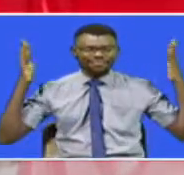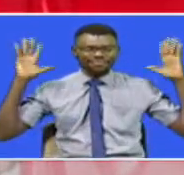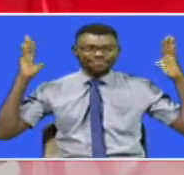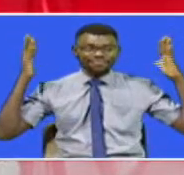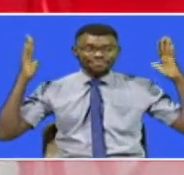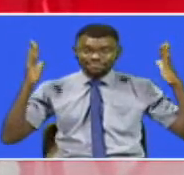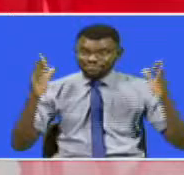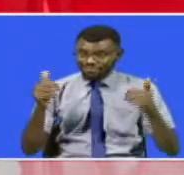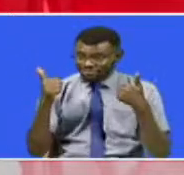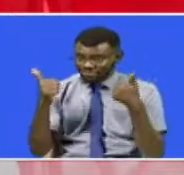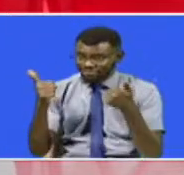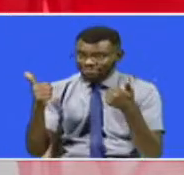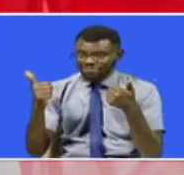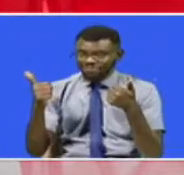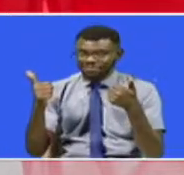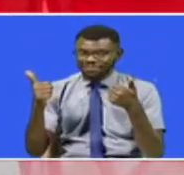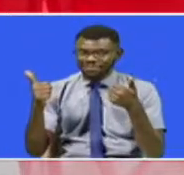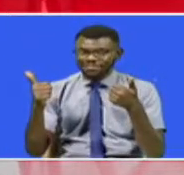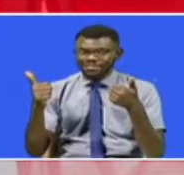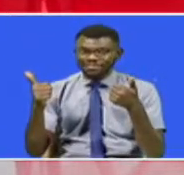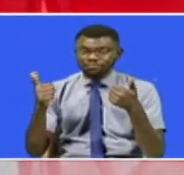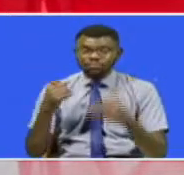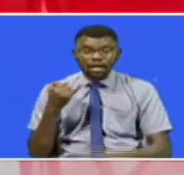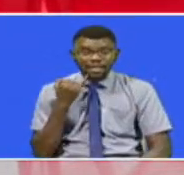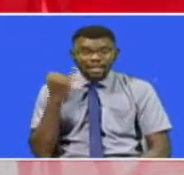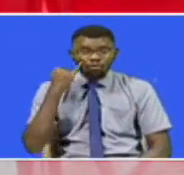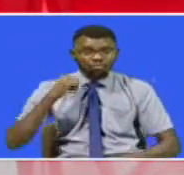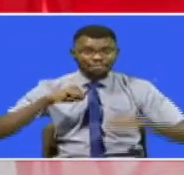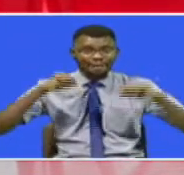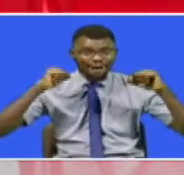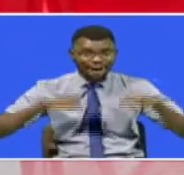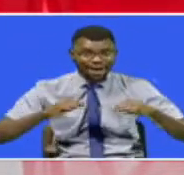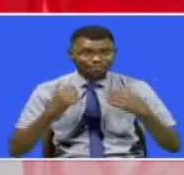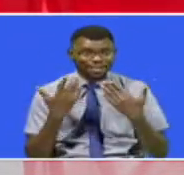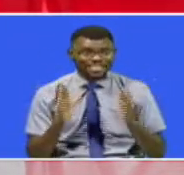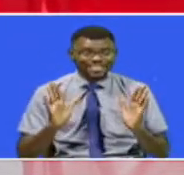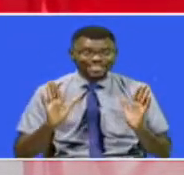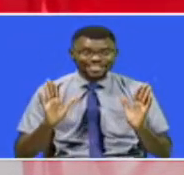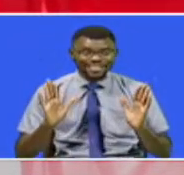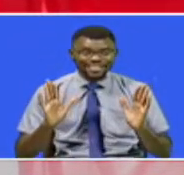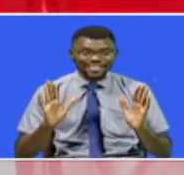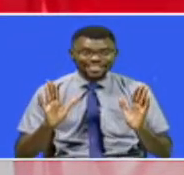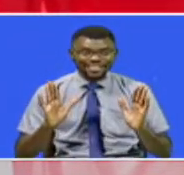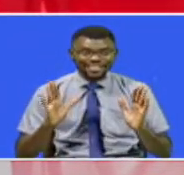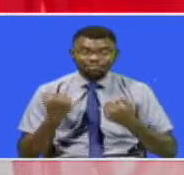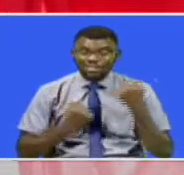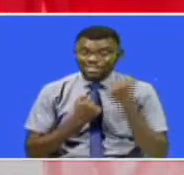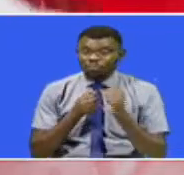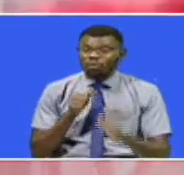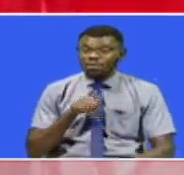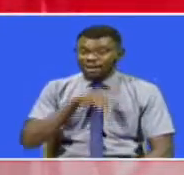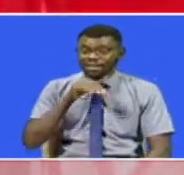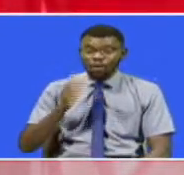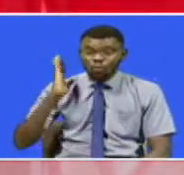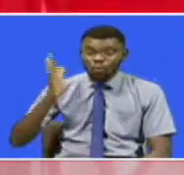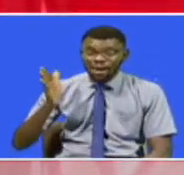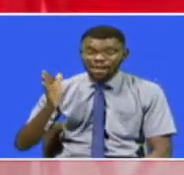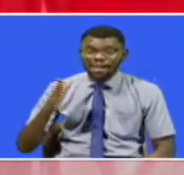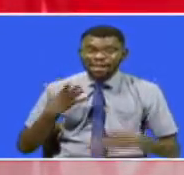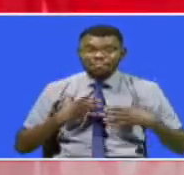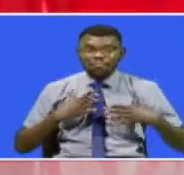Sini namna hiyo. Nakuru tumekubaliana. Tutamshika mkono. Wacha